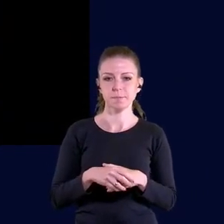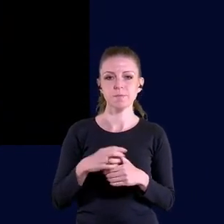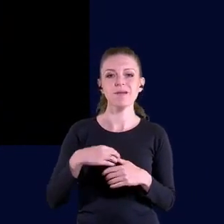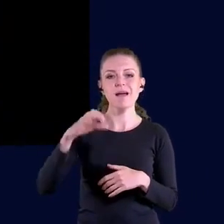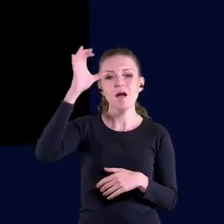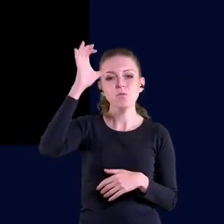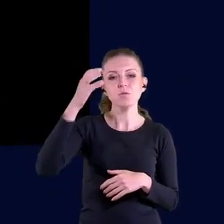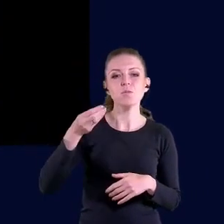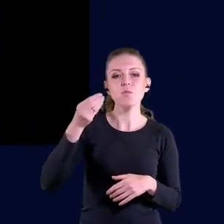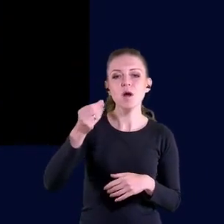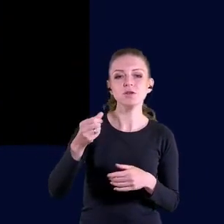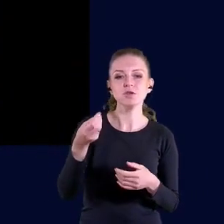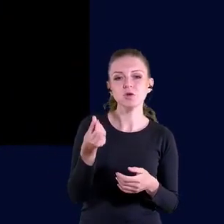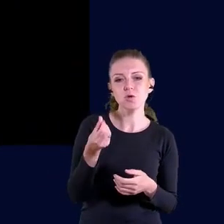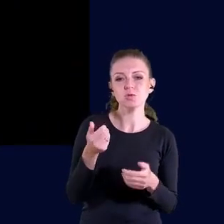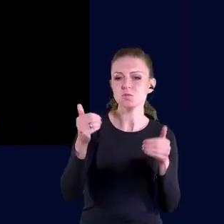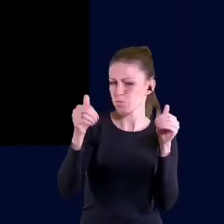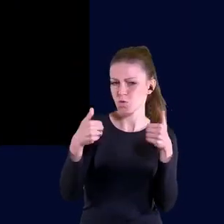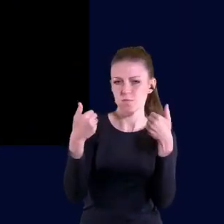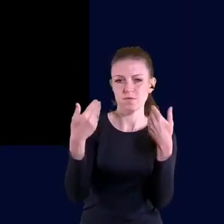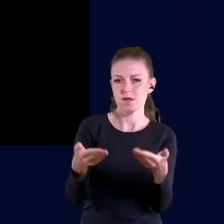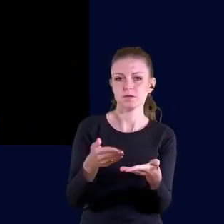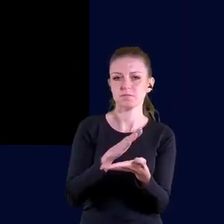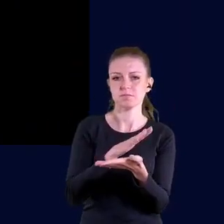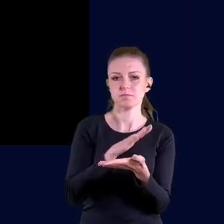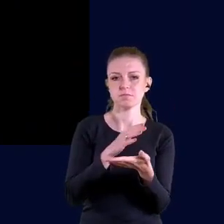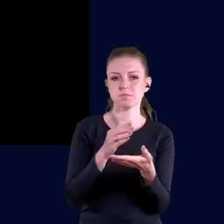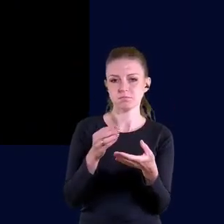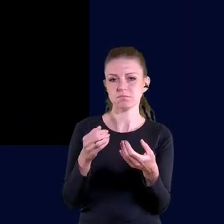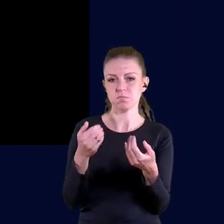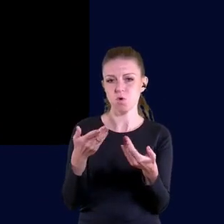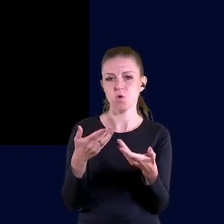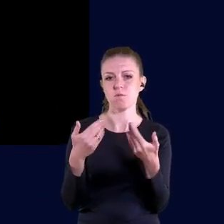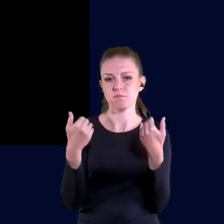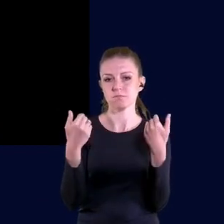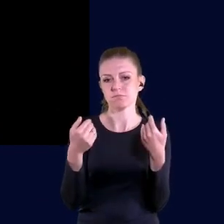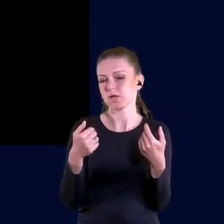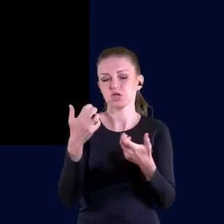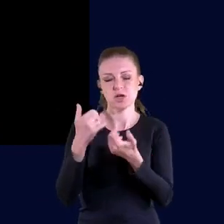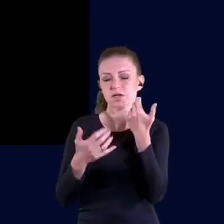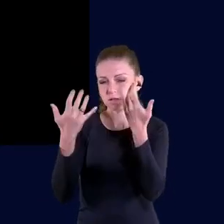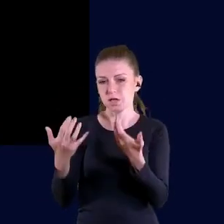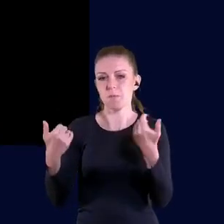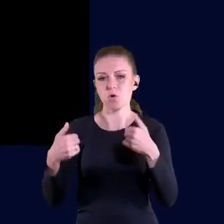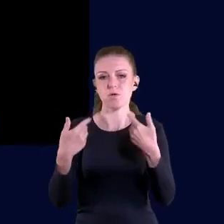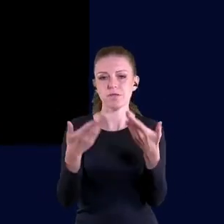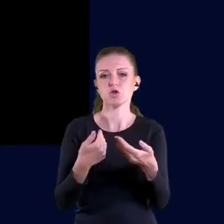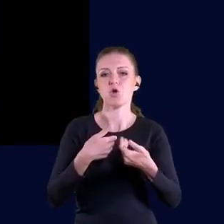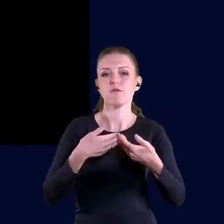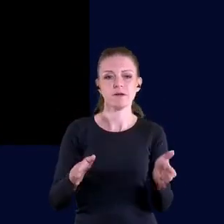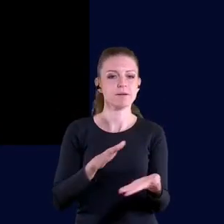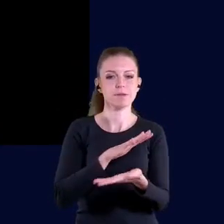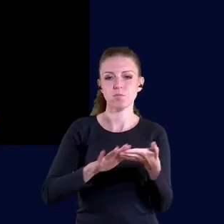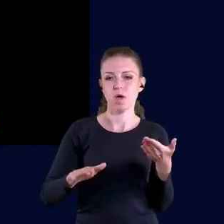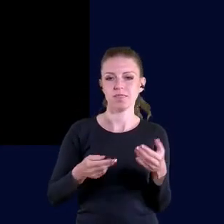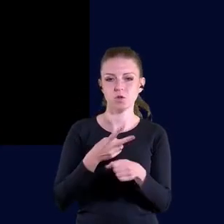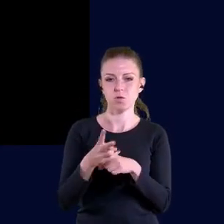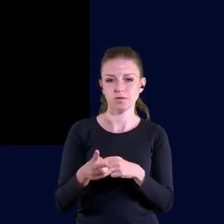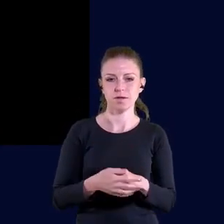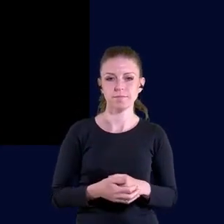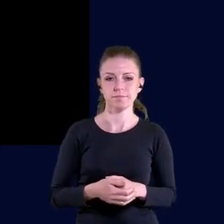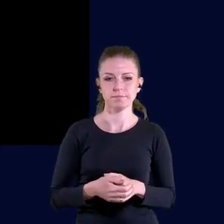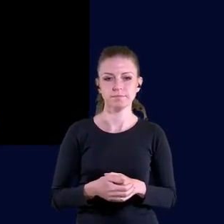autorskie mogą opublikowania artykułu mogą ten artykuł opublikować w otwartym dostępie konieczne to są licencje